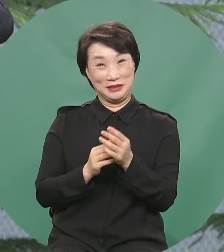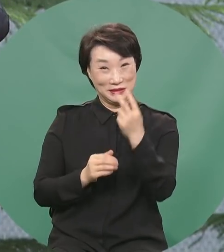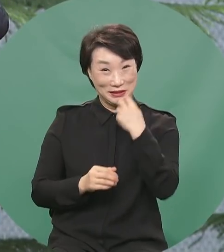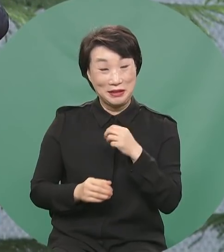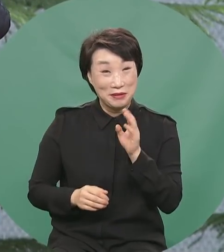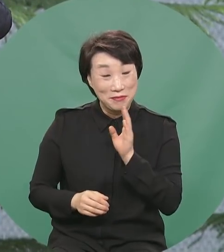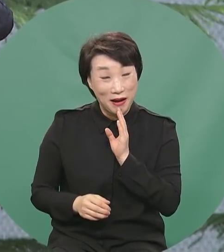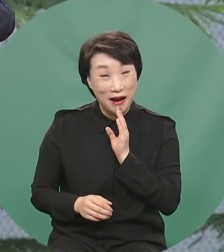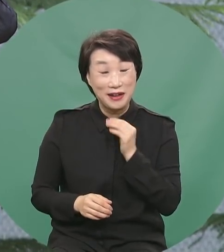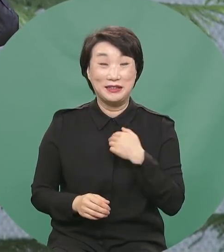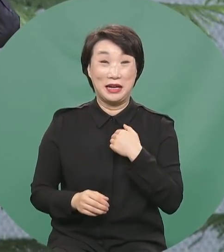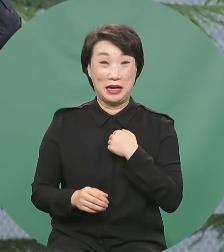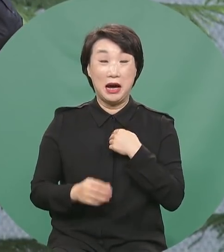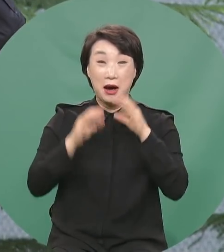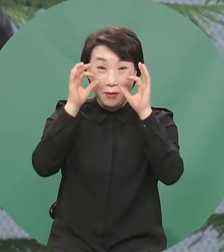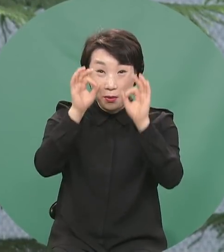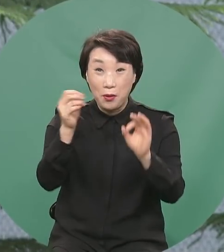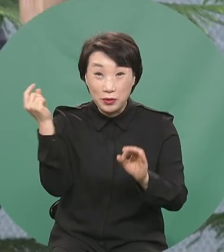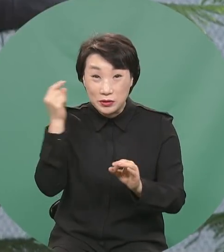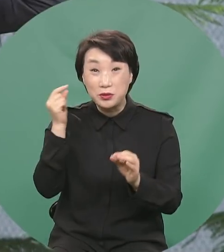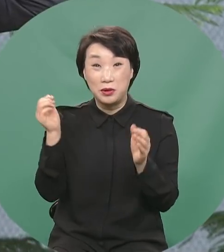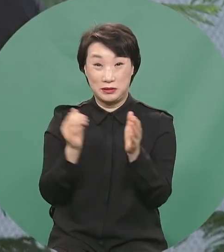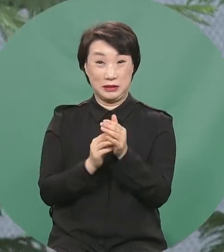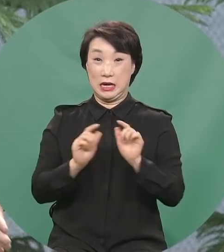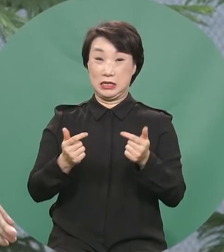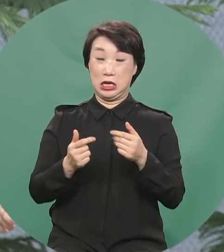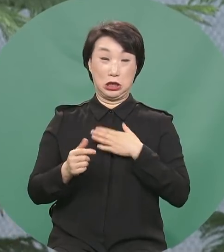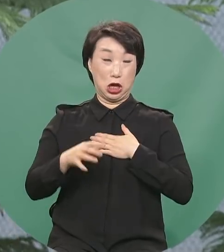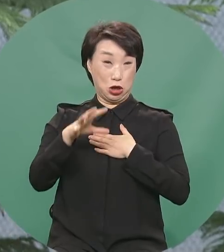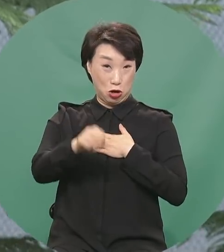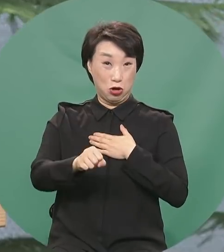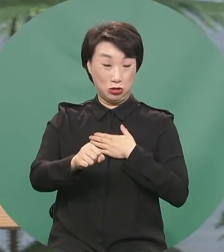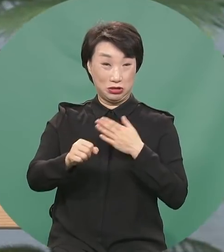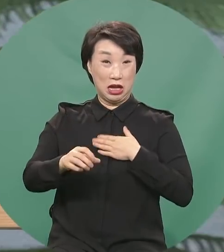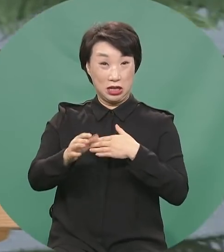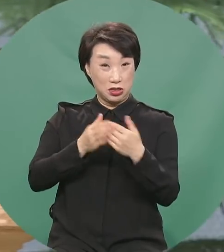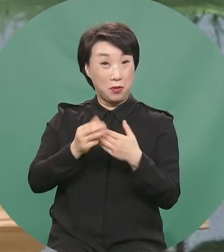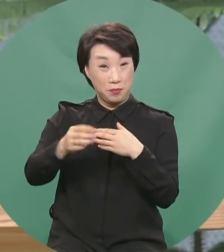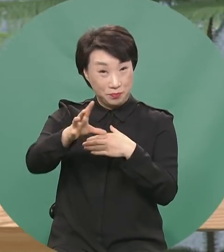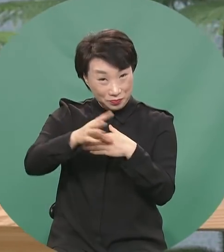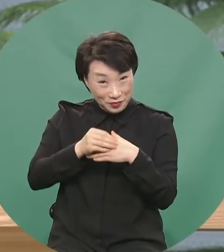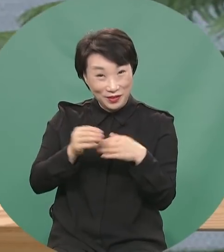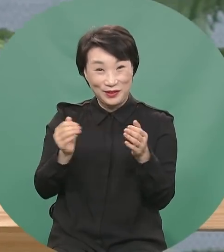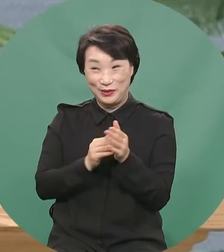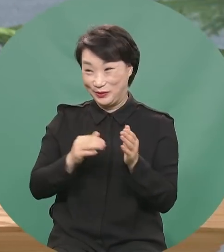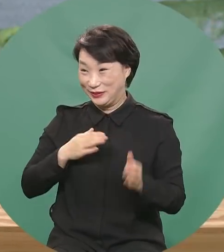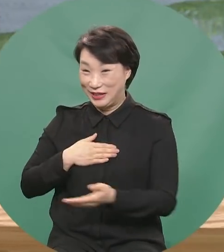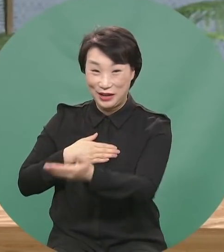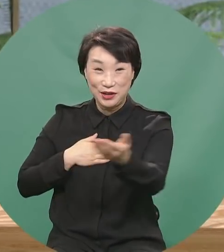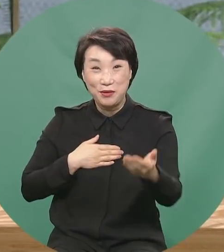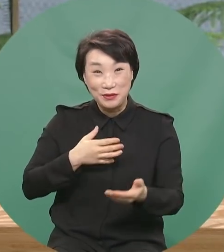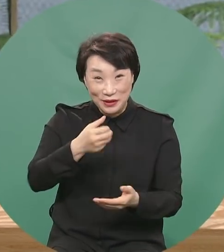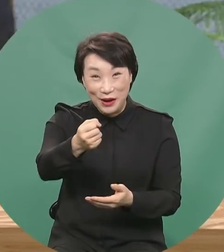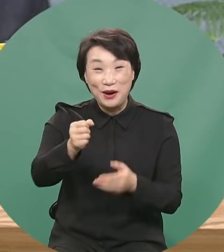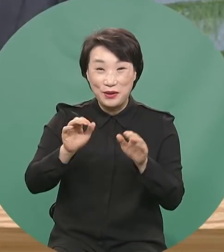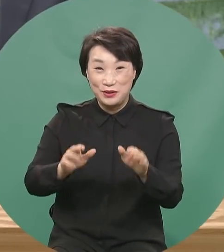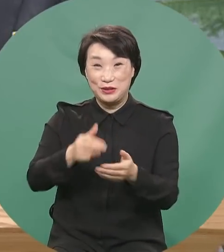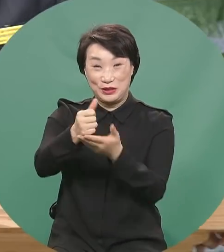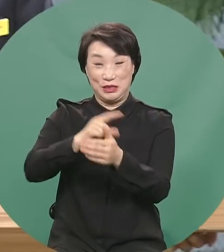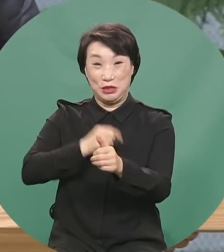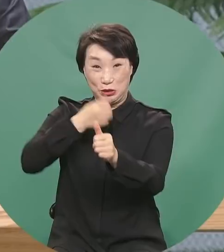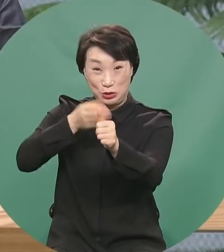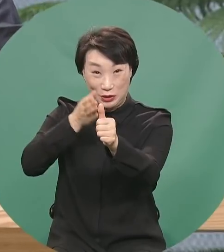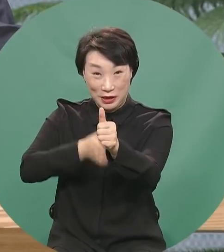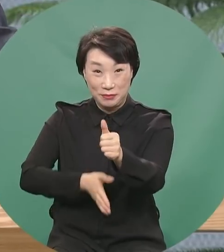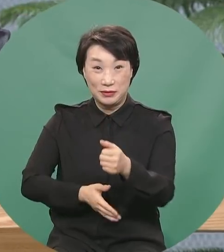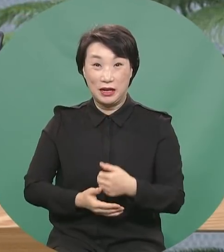이 소식이 내 귀로 들려옴이 아니라 내 것이 되었다 이 말이요. 오늘 여러분의 것이 되기를 주님의 이름으로